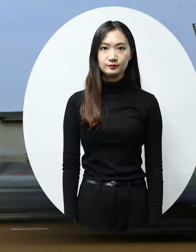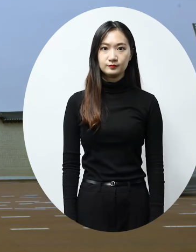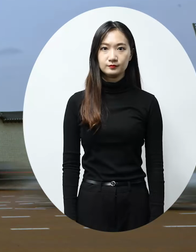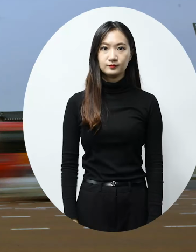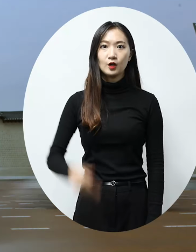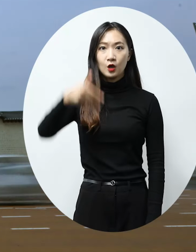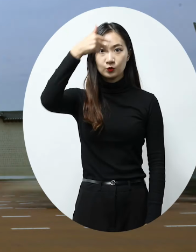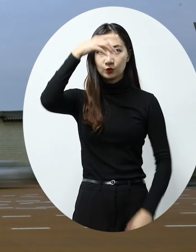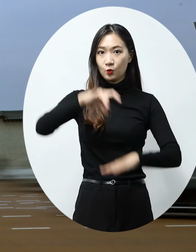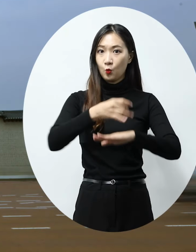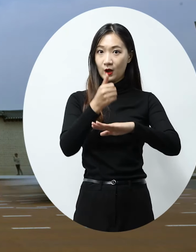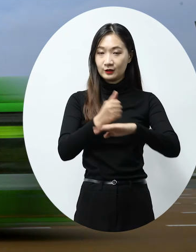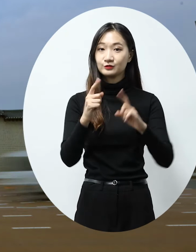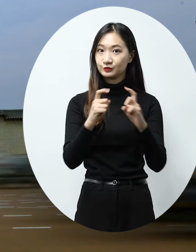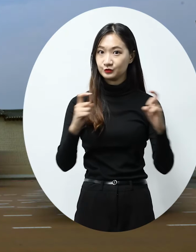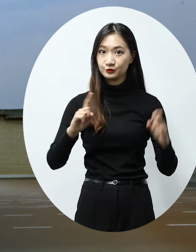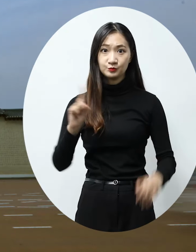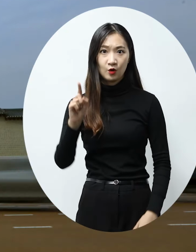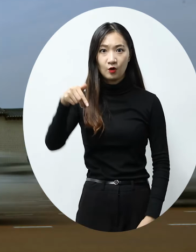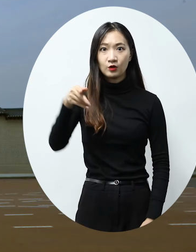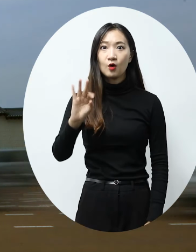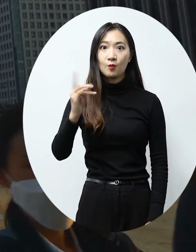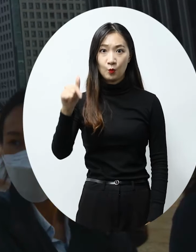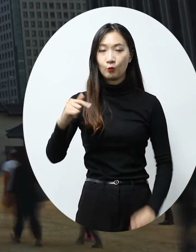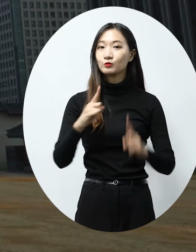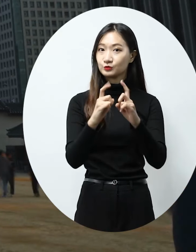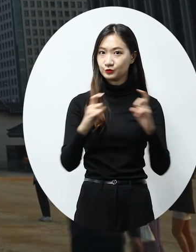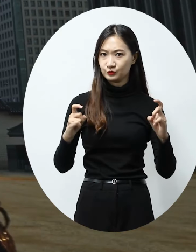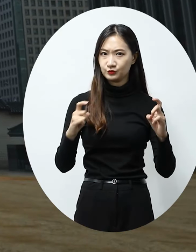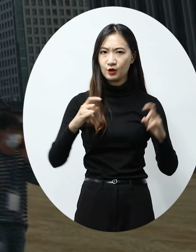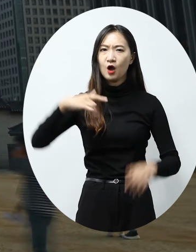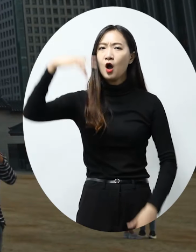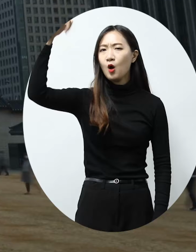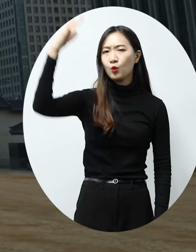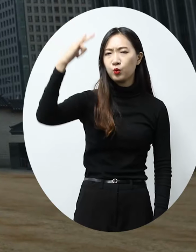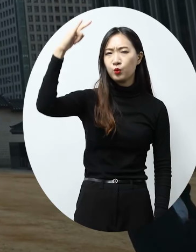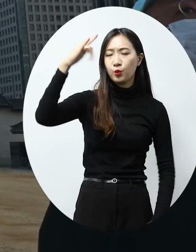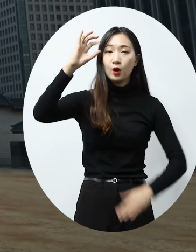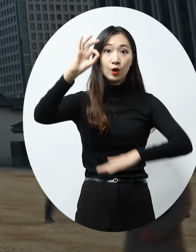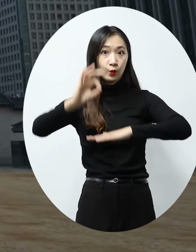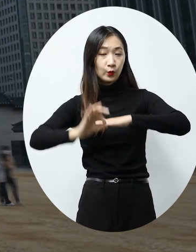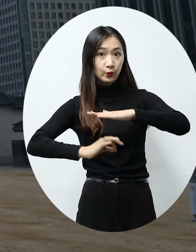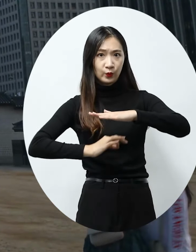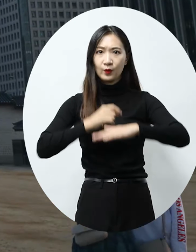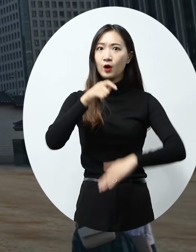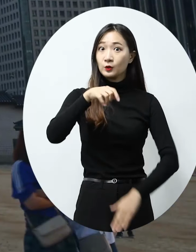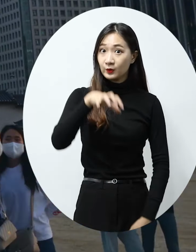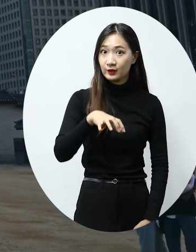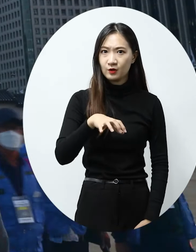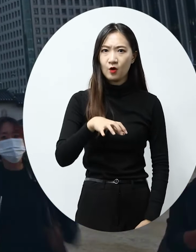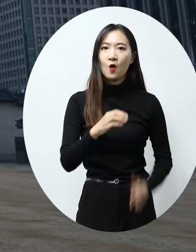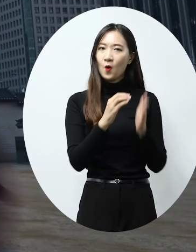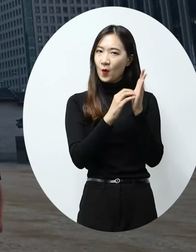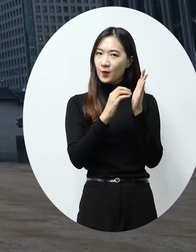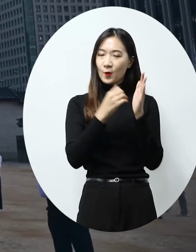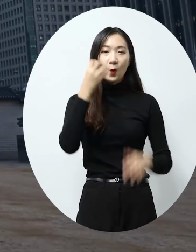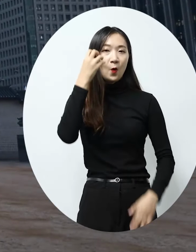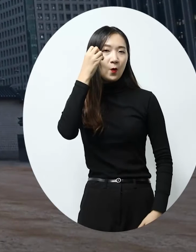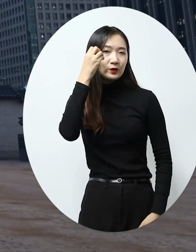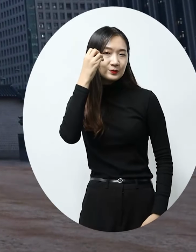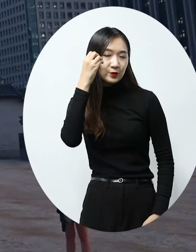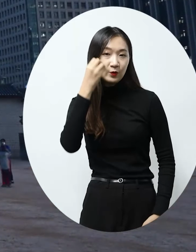조선왕조의 법궁 경복궁 경복궁을 달구던 태양이 지나가면 이곳에서는 은밀하고